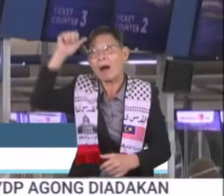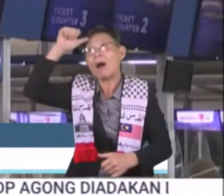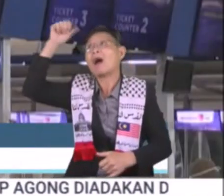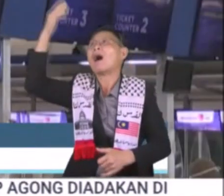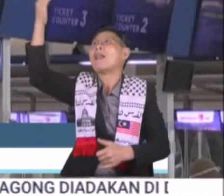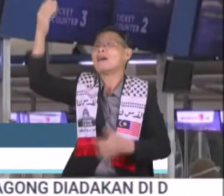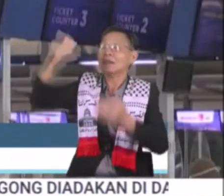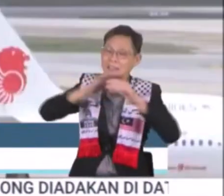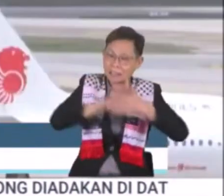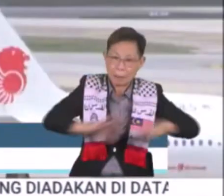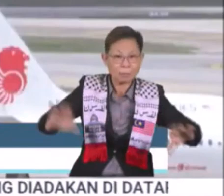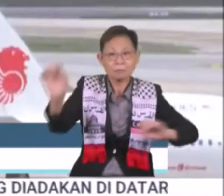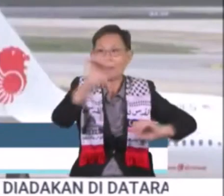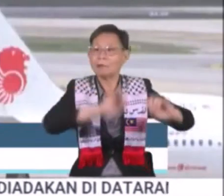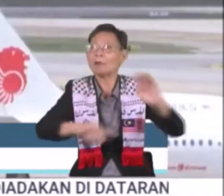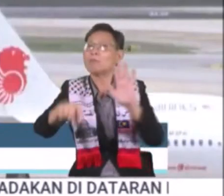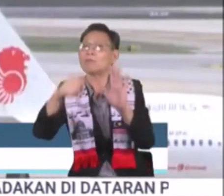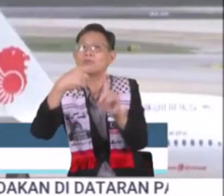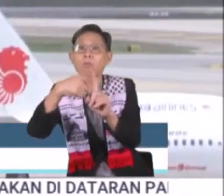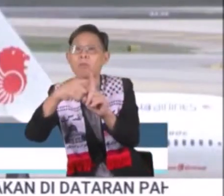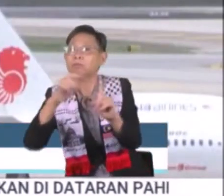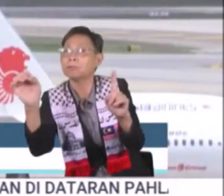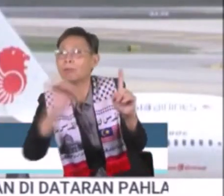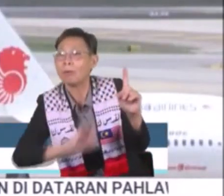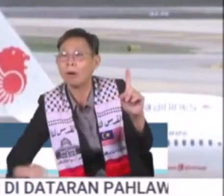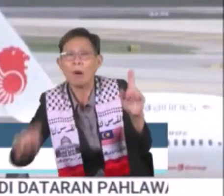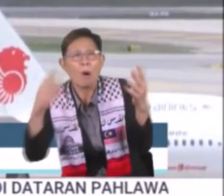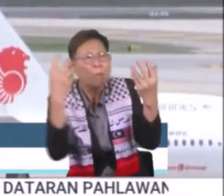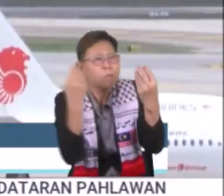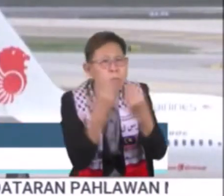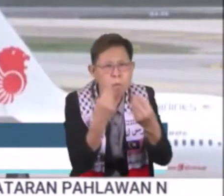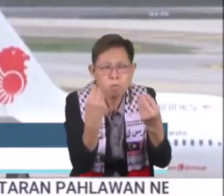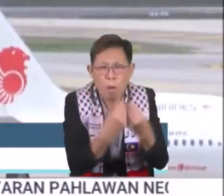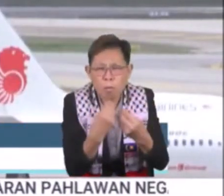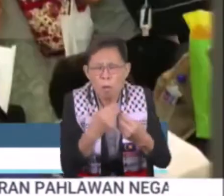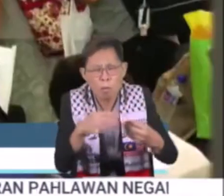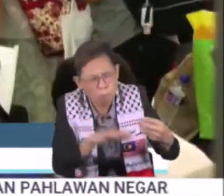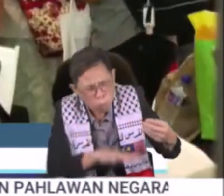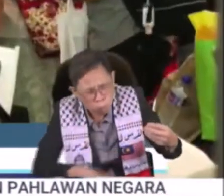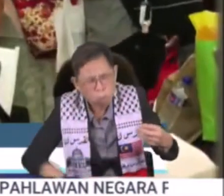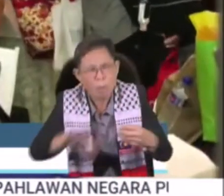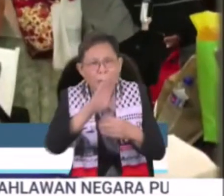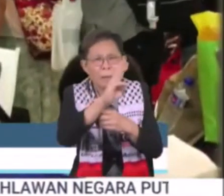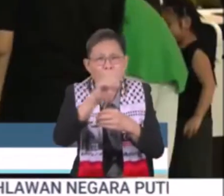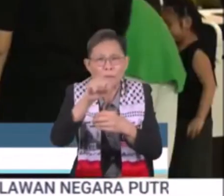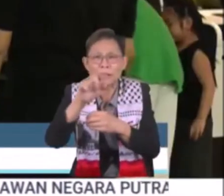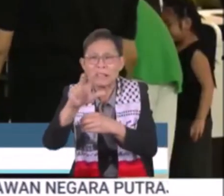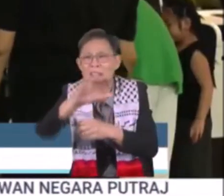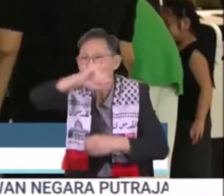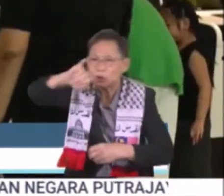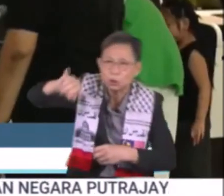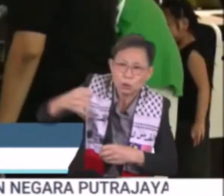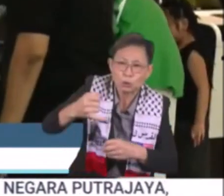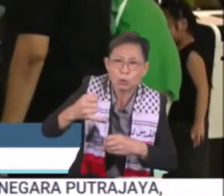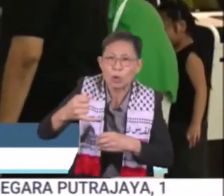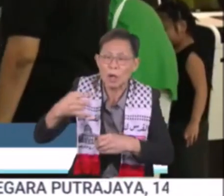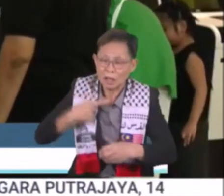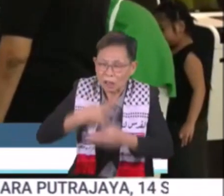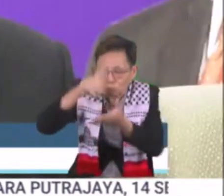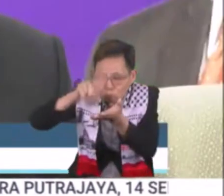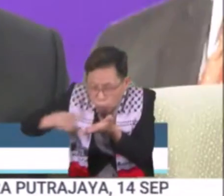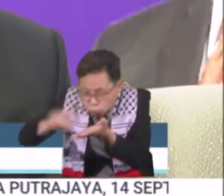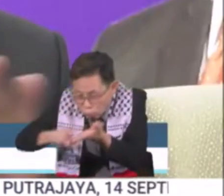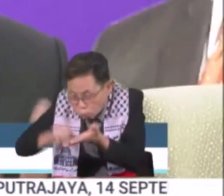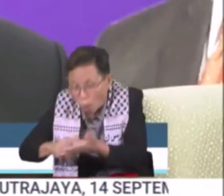satu kes positif selama sejumlah hampir 6.3 juta yang kita